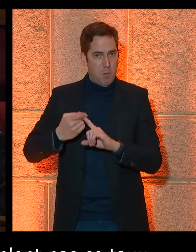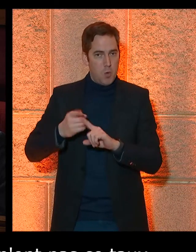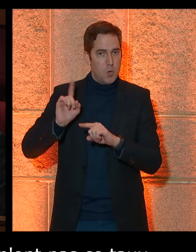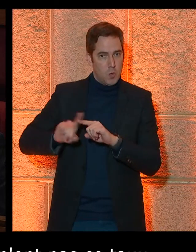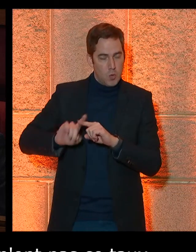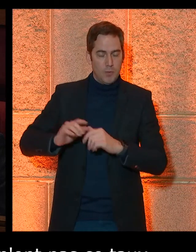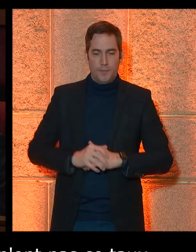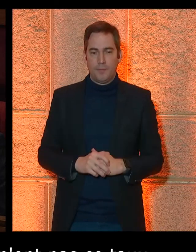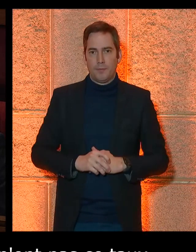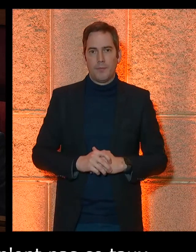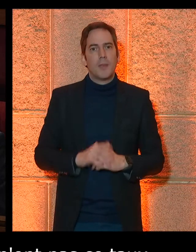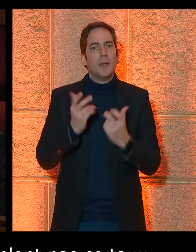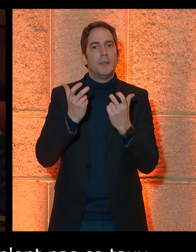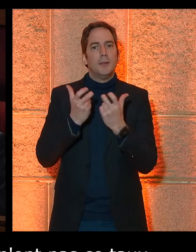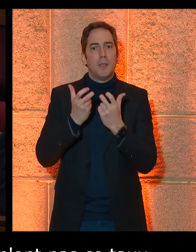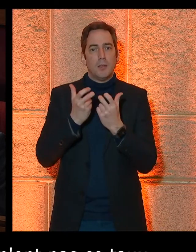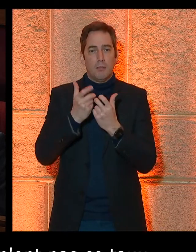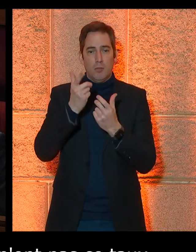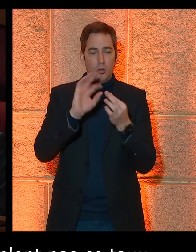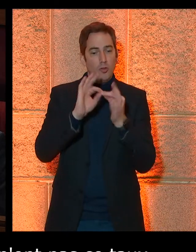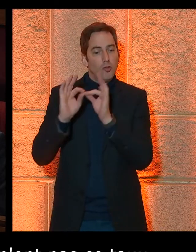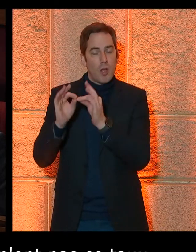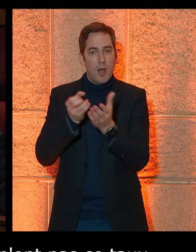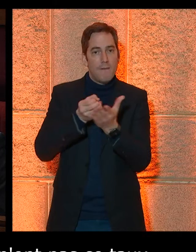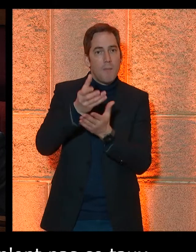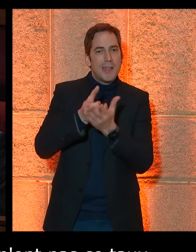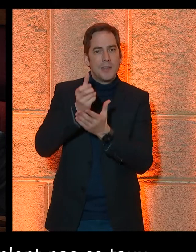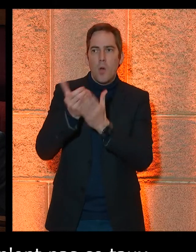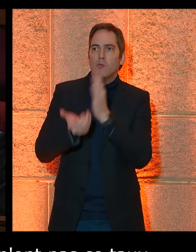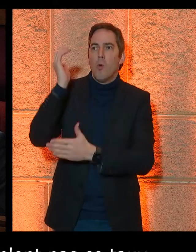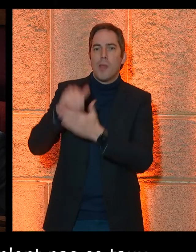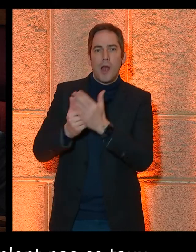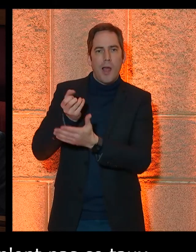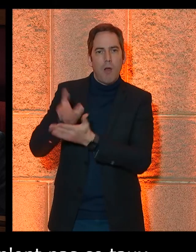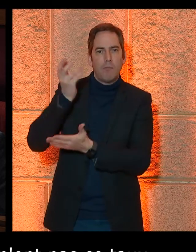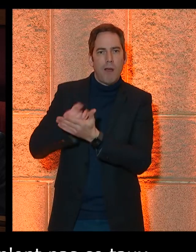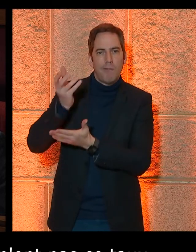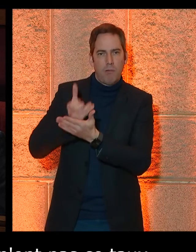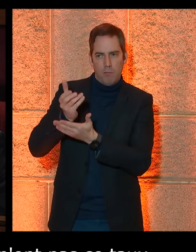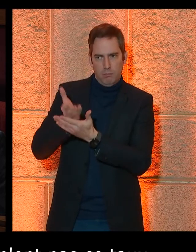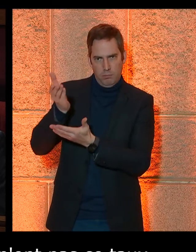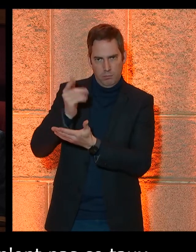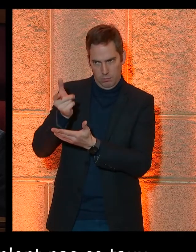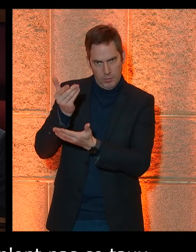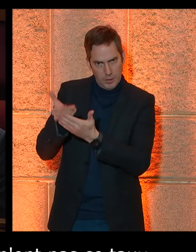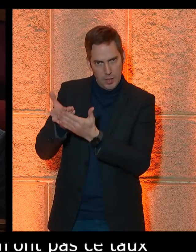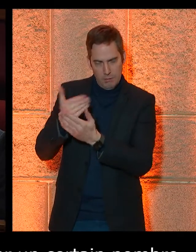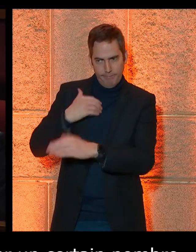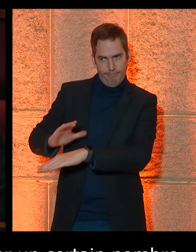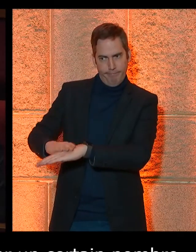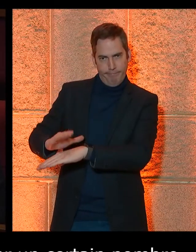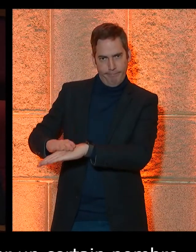une attention toute particulière est portée aux chaînes d'information en continu, pour lesquelles il est